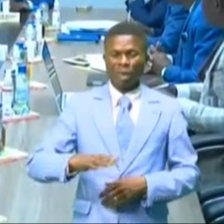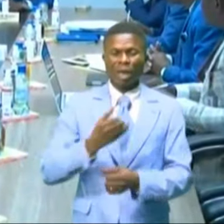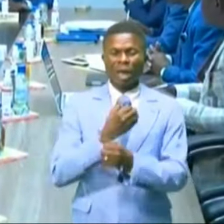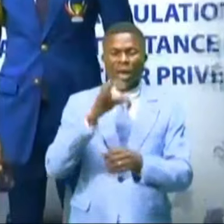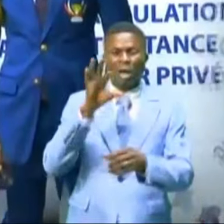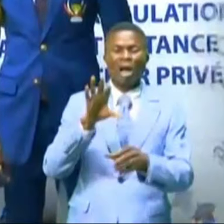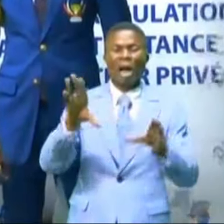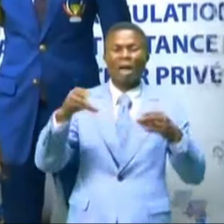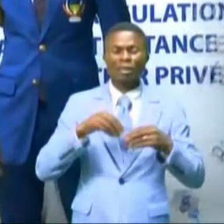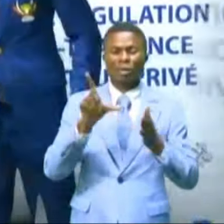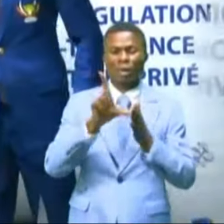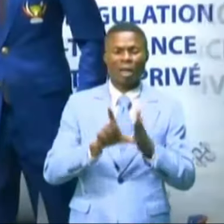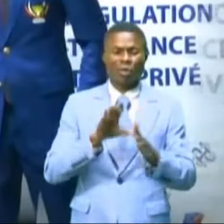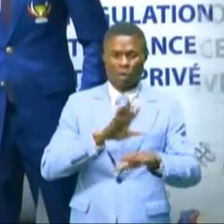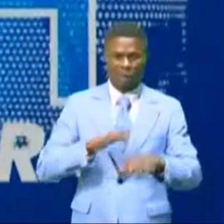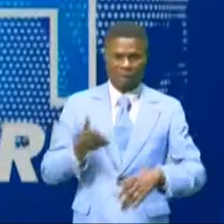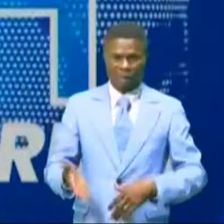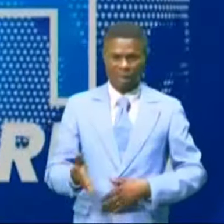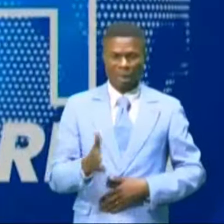retard.